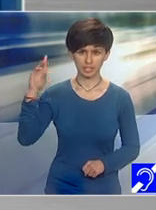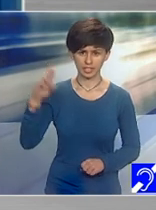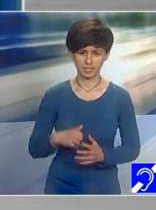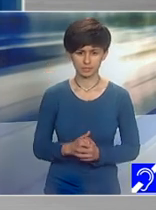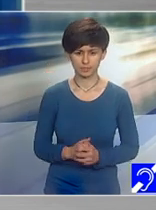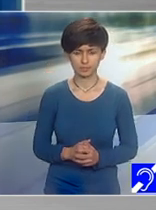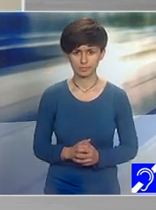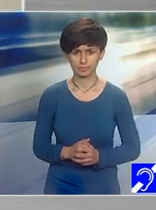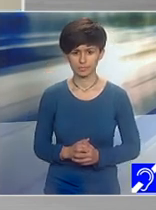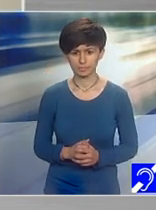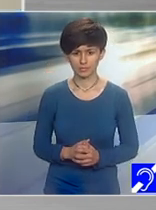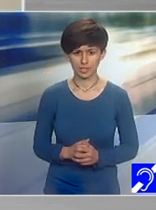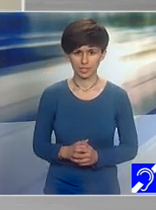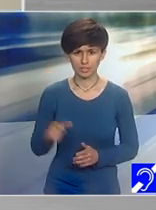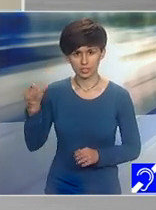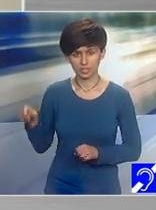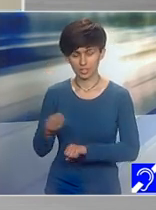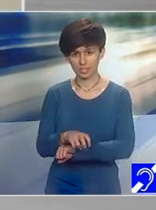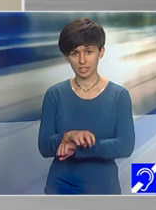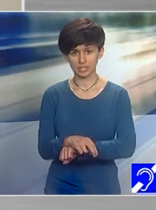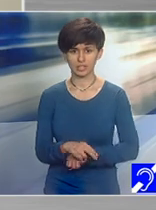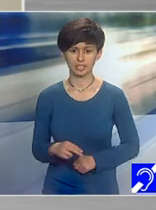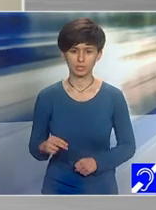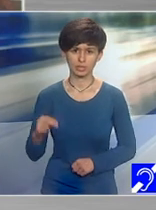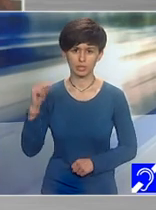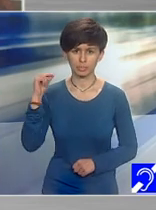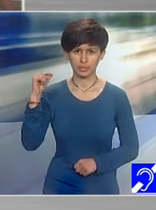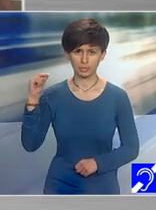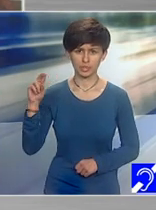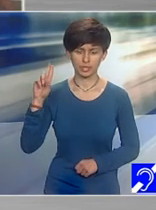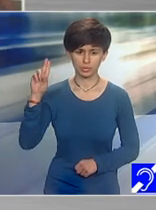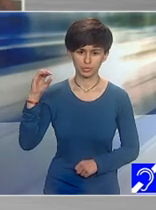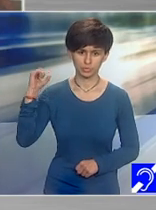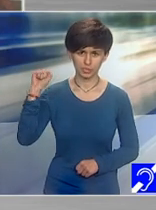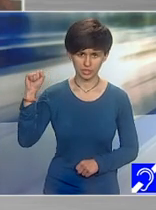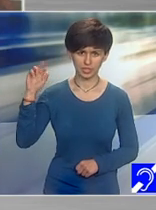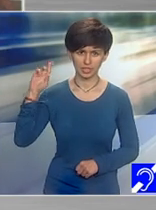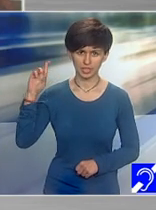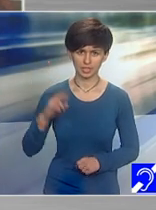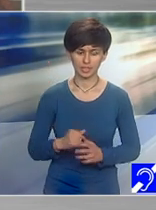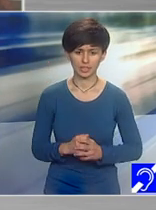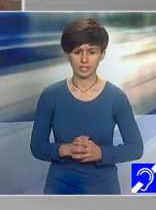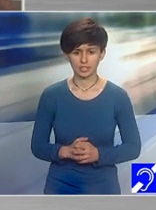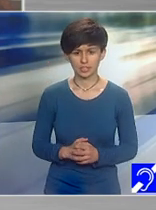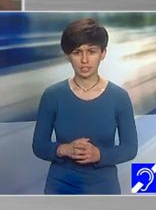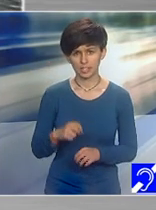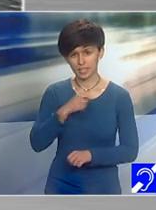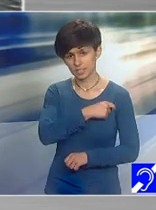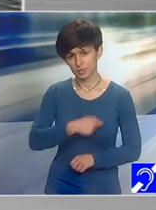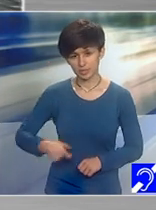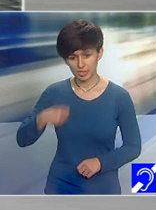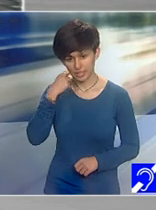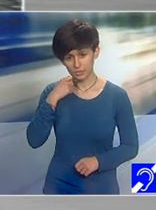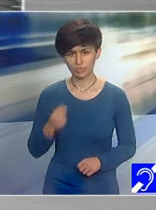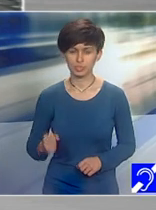domnul Bruno Roșnavski din partea Partidului Puterii Umaniste Social-Liberale, tot la primăria Cluj-Napoca. Bună ziua, bine ați